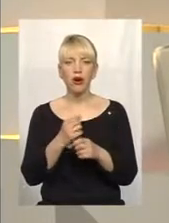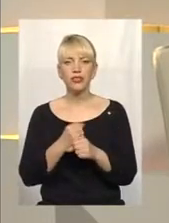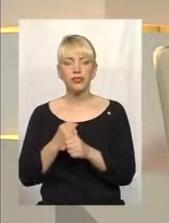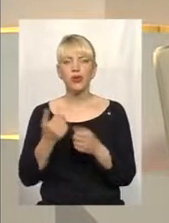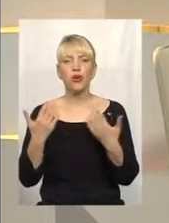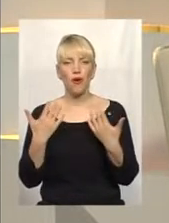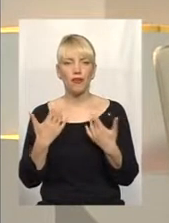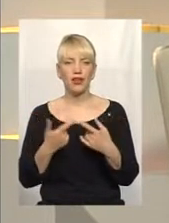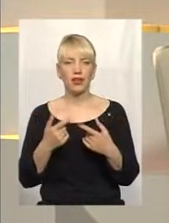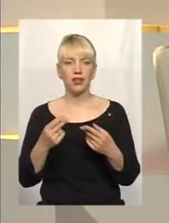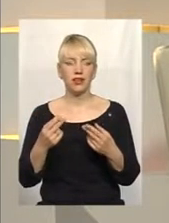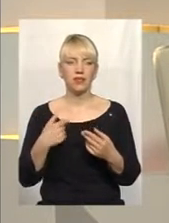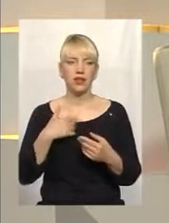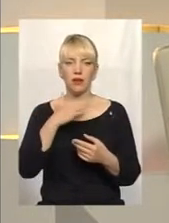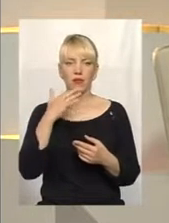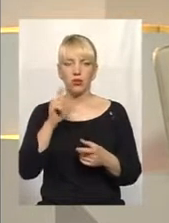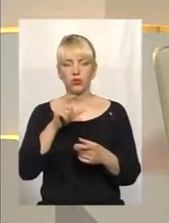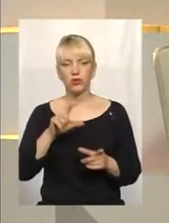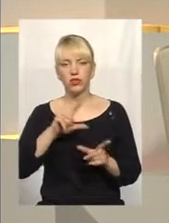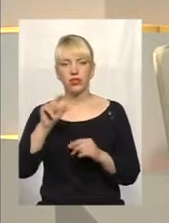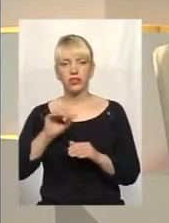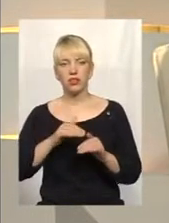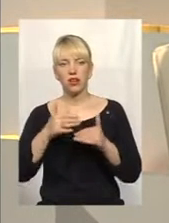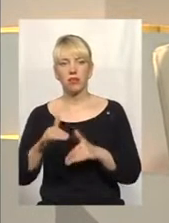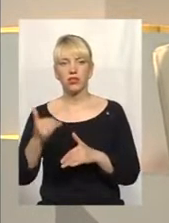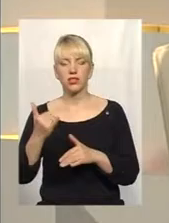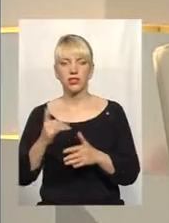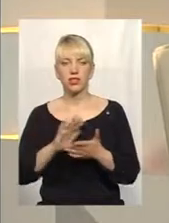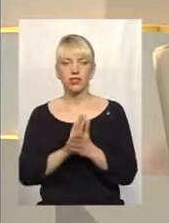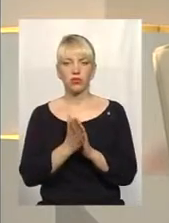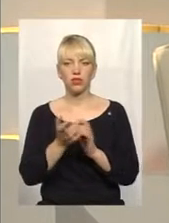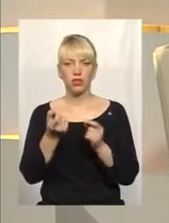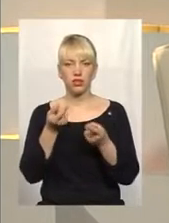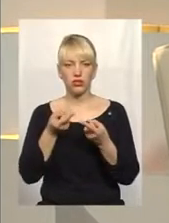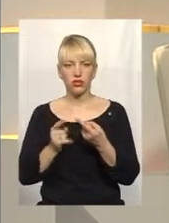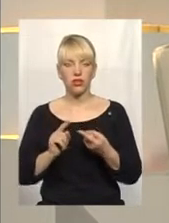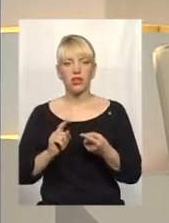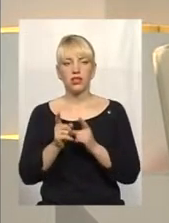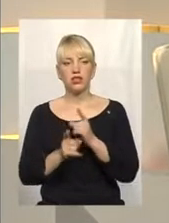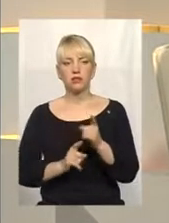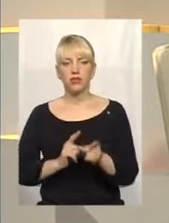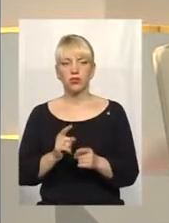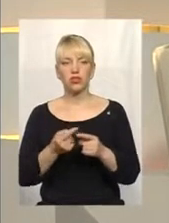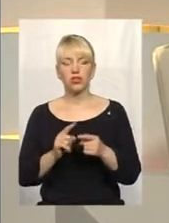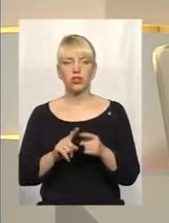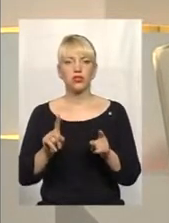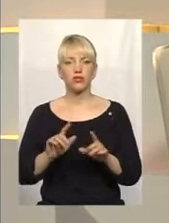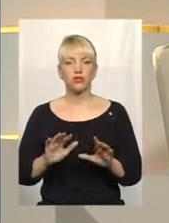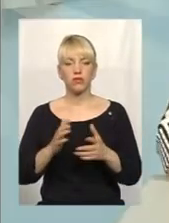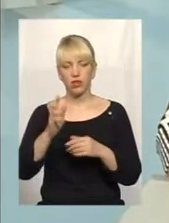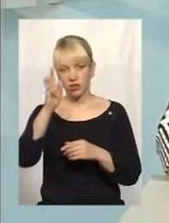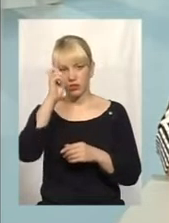нас дуже багато їхало до моря, зараз ситуація дещо змінилася з тими подіями, які відбуваються вже другий рік в